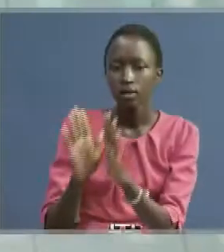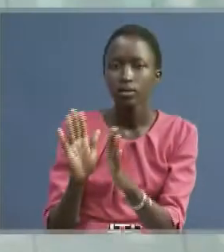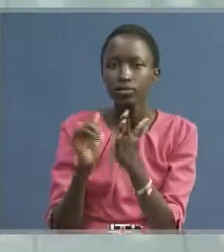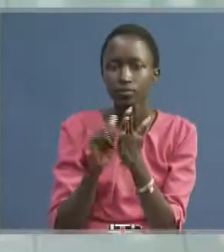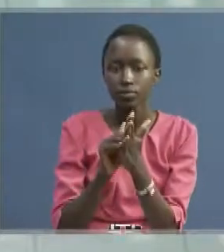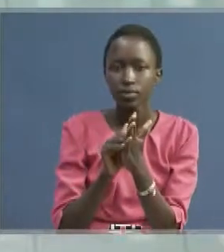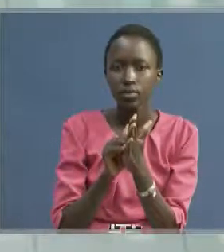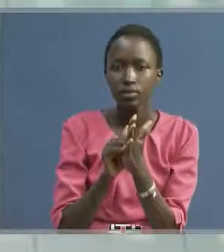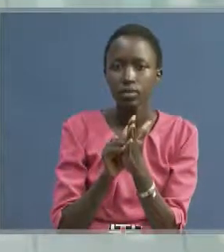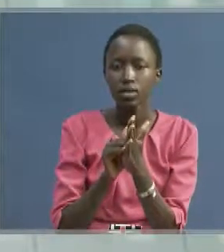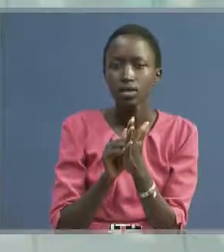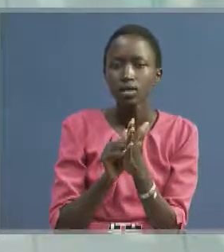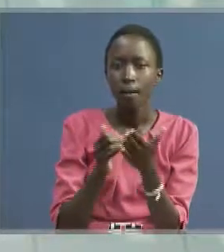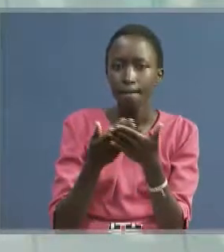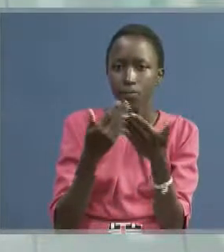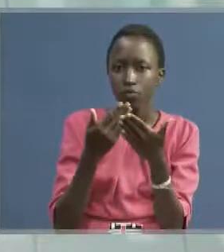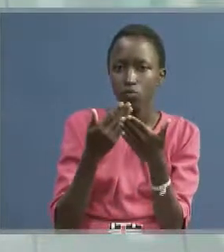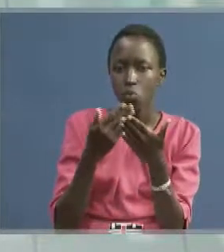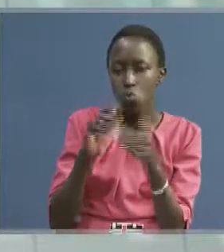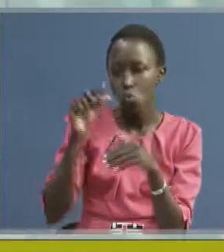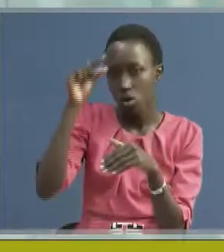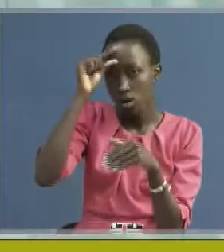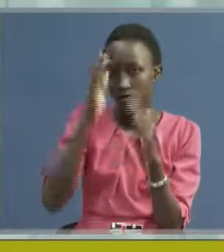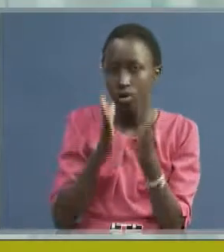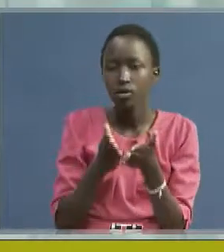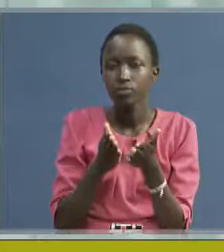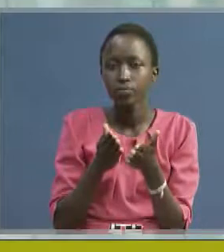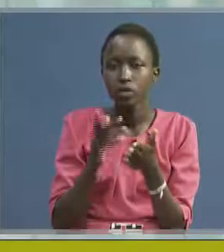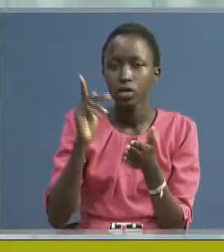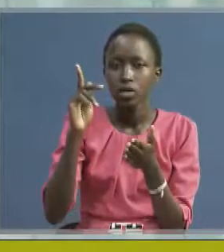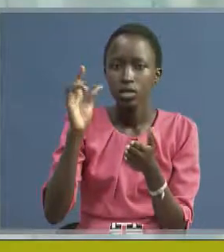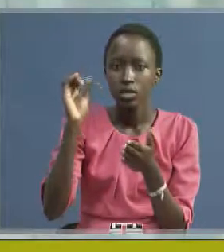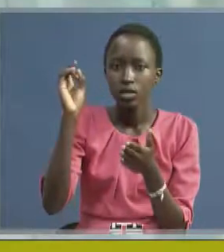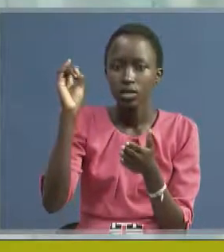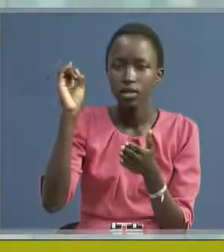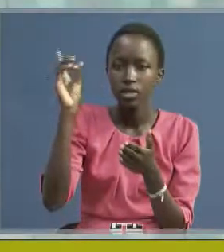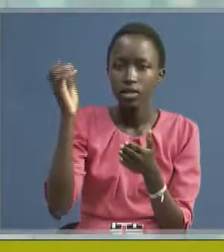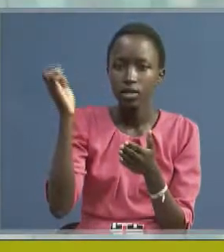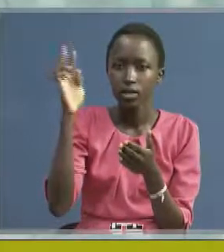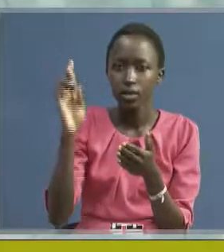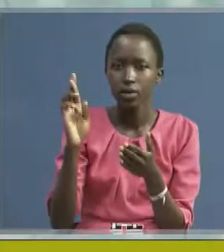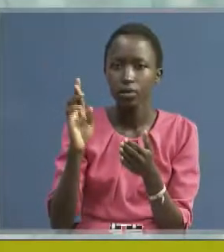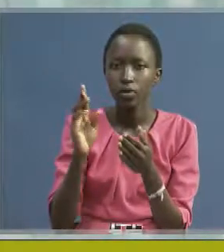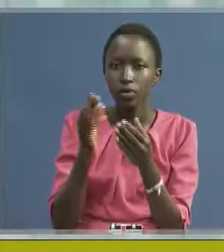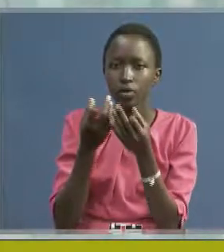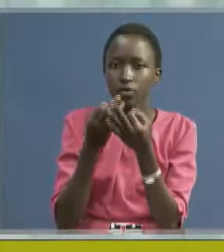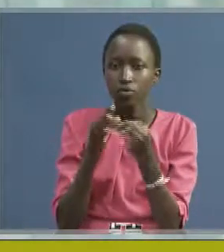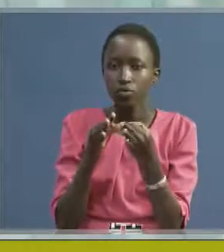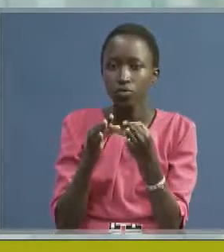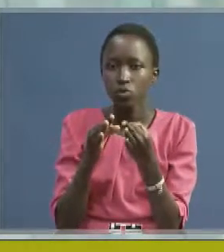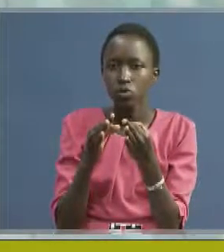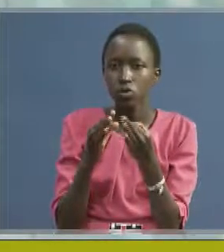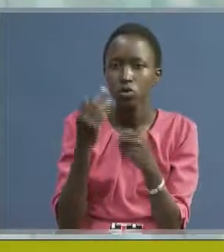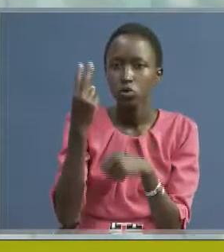Tukiachana hayo ni kwamba aliyekuwa gavana wa Nairobi Evans Kidero ameachiliwa kwa dhamana